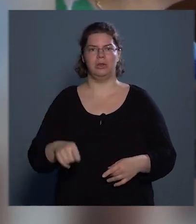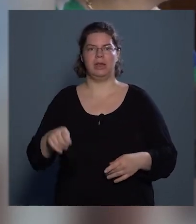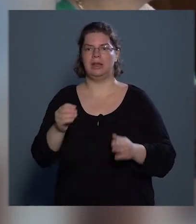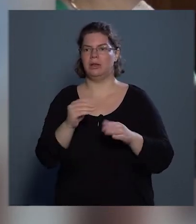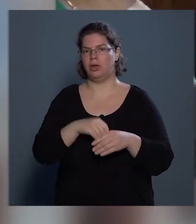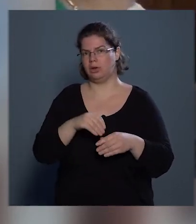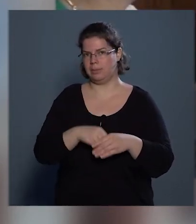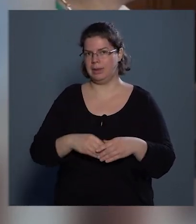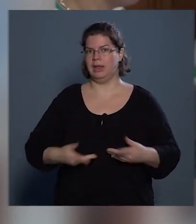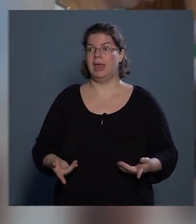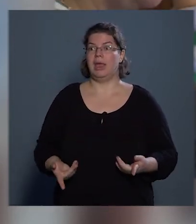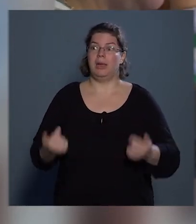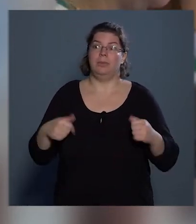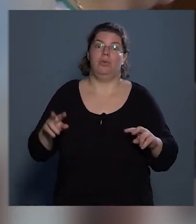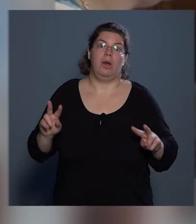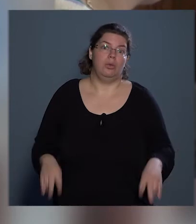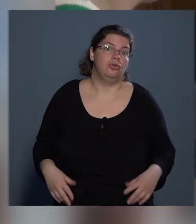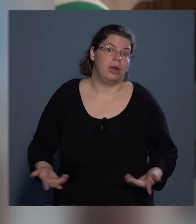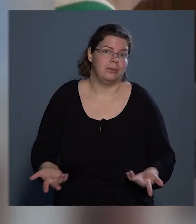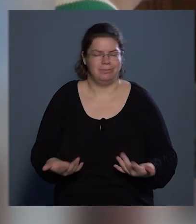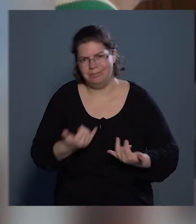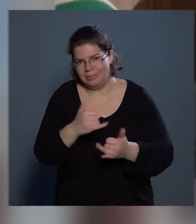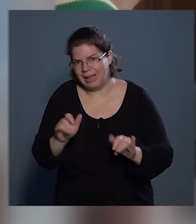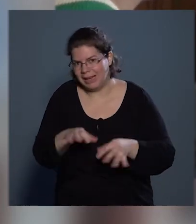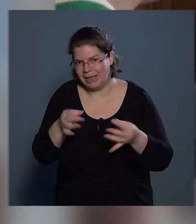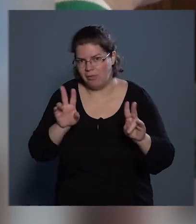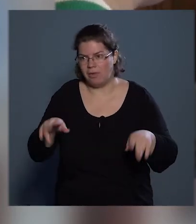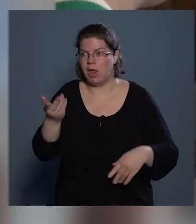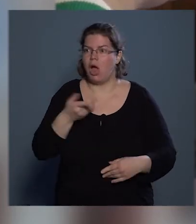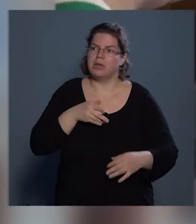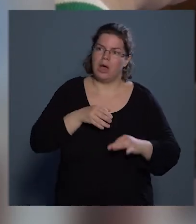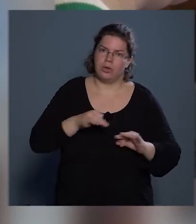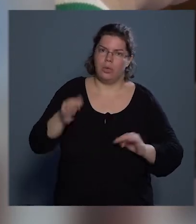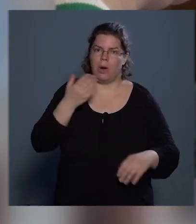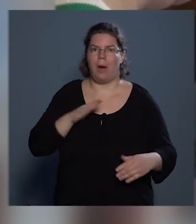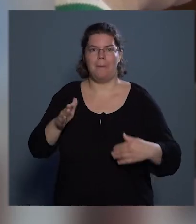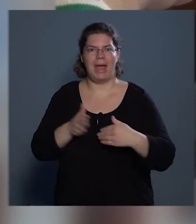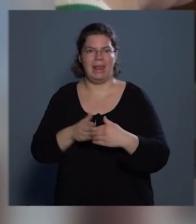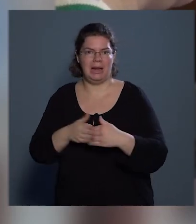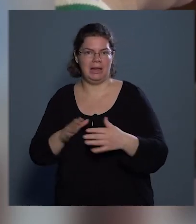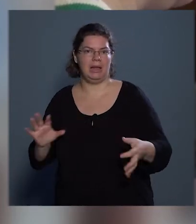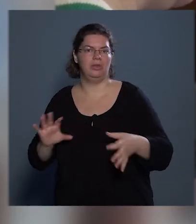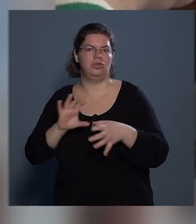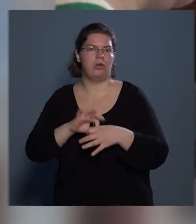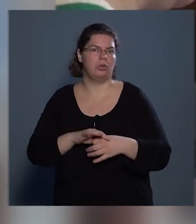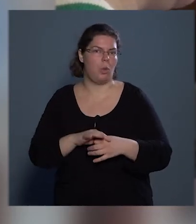ebből nyilvánvaló mindenki számára, hogy az a jobb, hogyha mellékletként csatolt